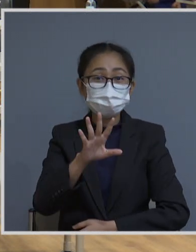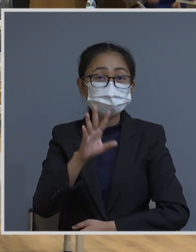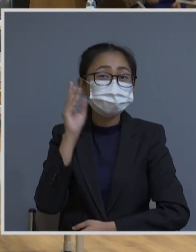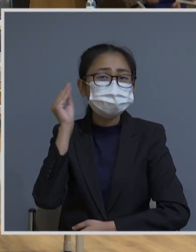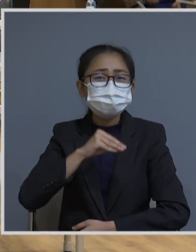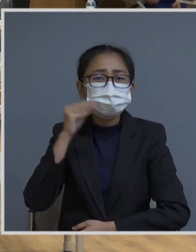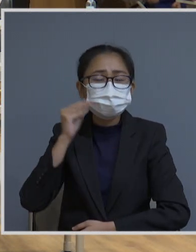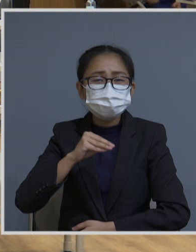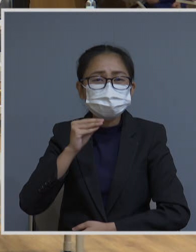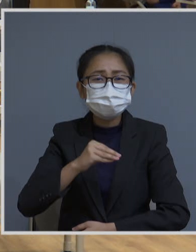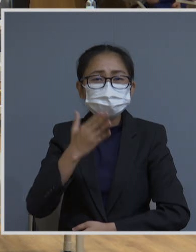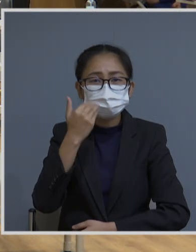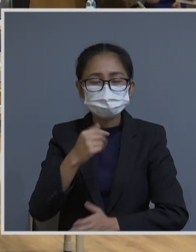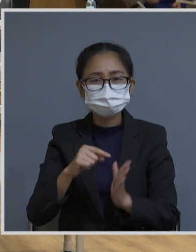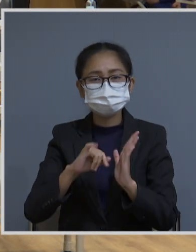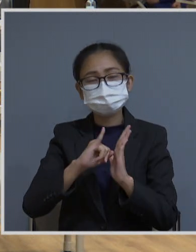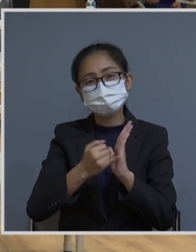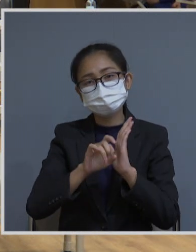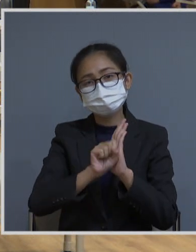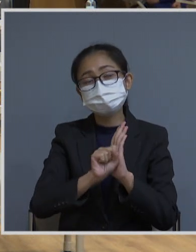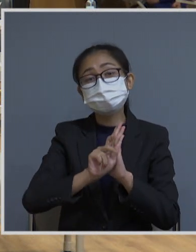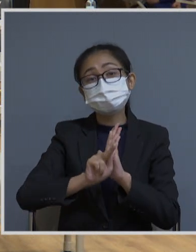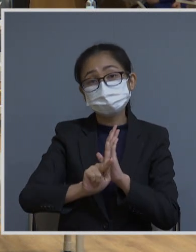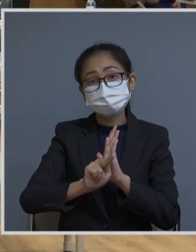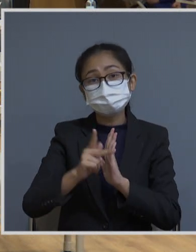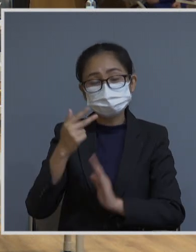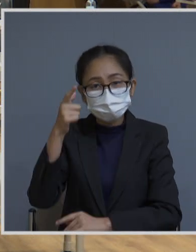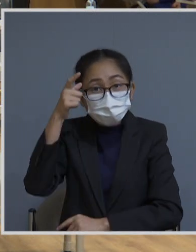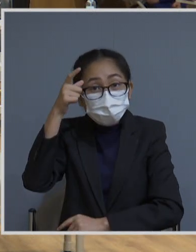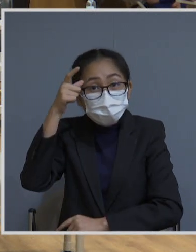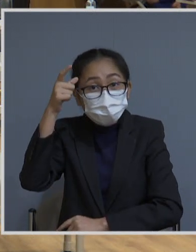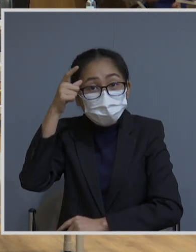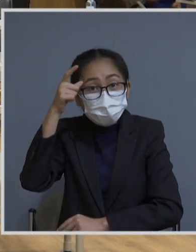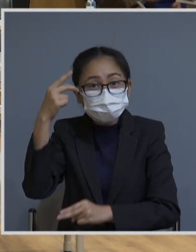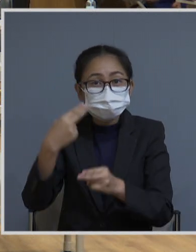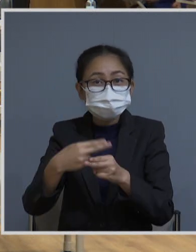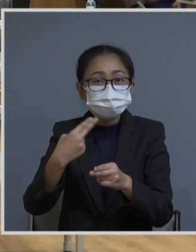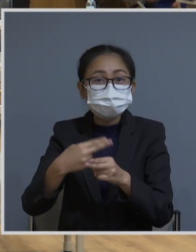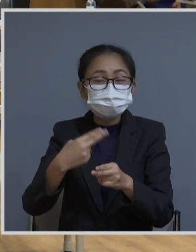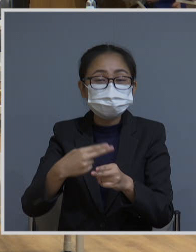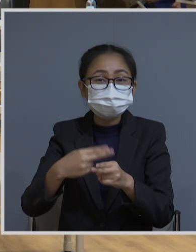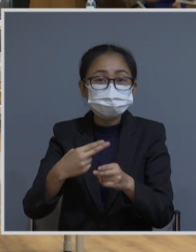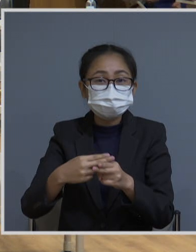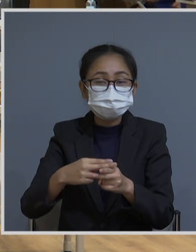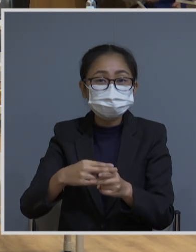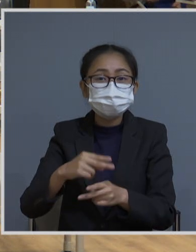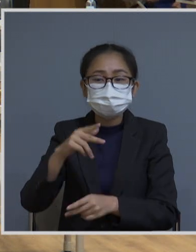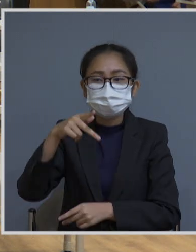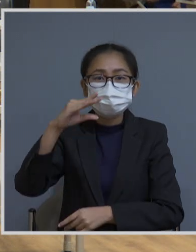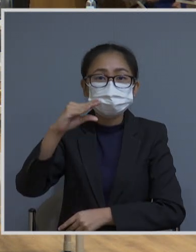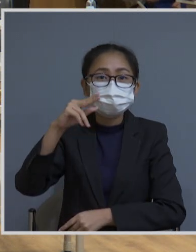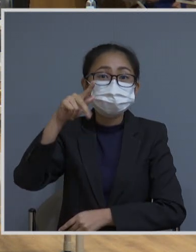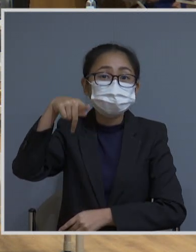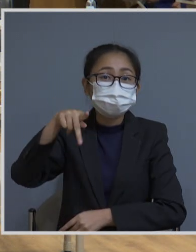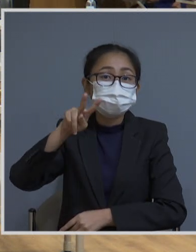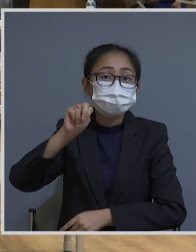ๆเพราะว่าว่าสกลนครนั้นมีโคขุนโพนยางคำอยู่บริเวณใกล้ๆบ้านนี้ฉันเลี้ยง